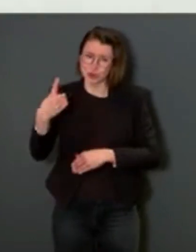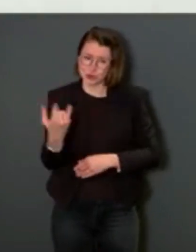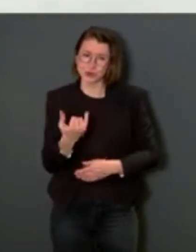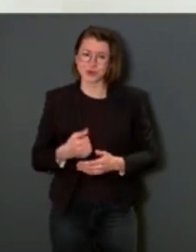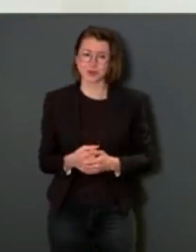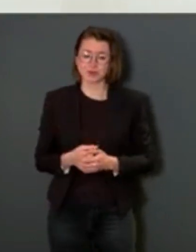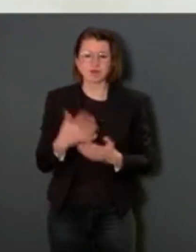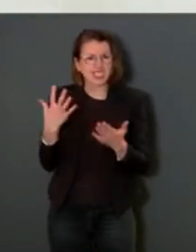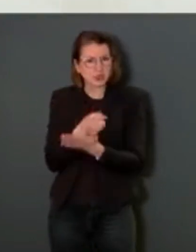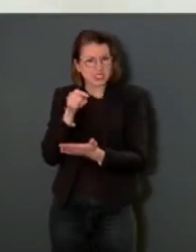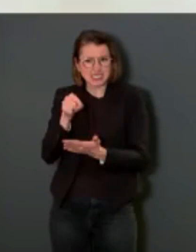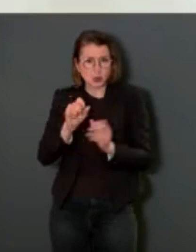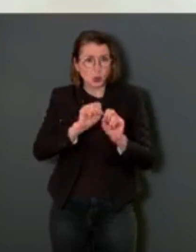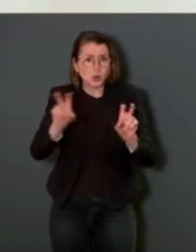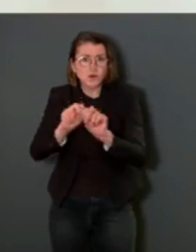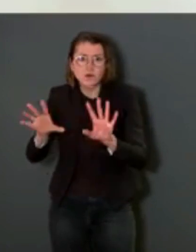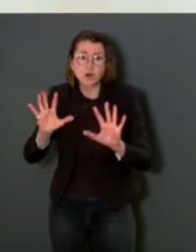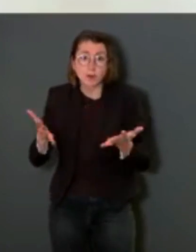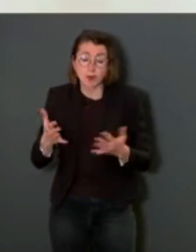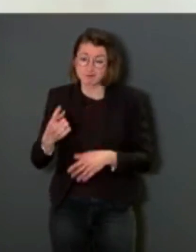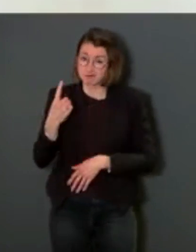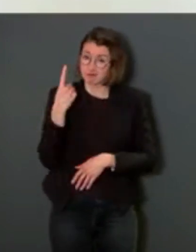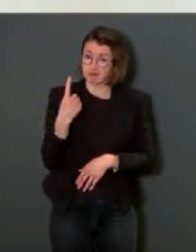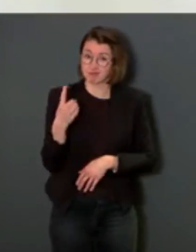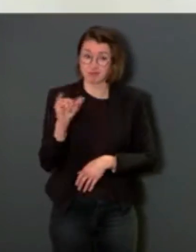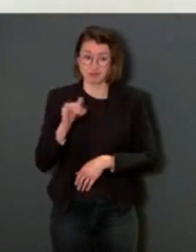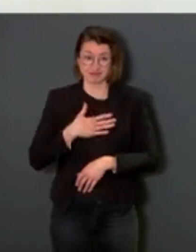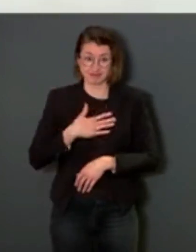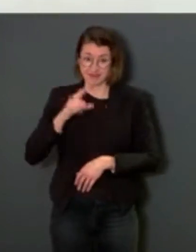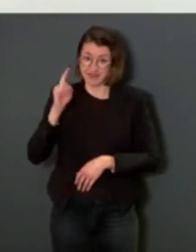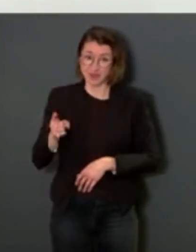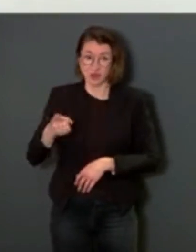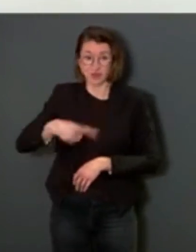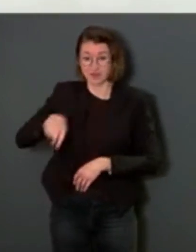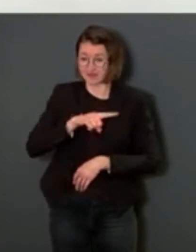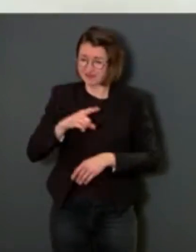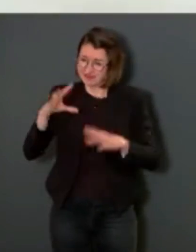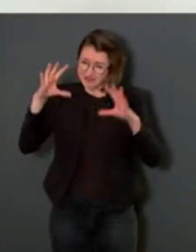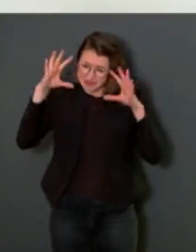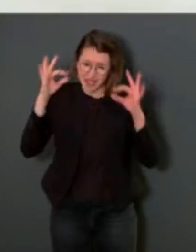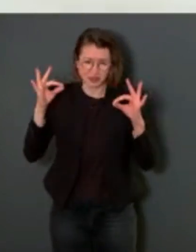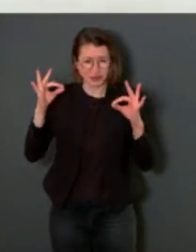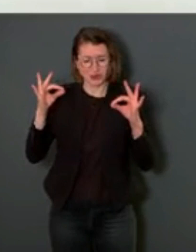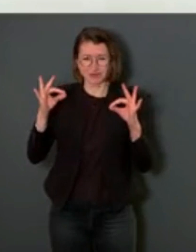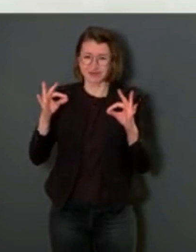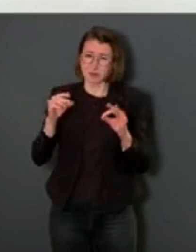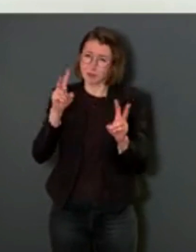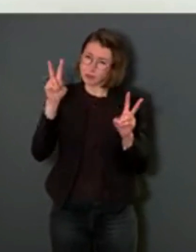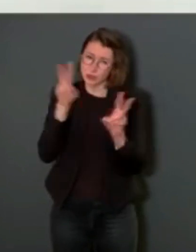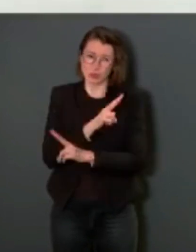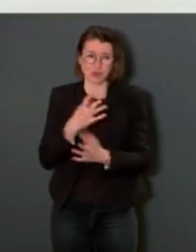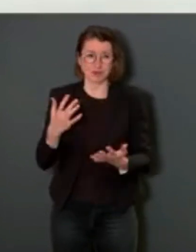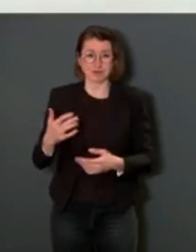Et cette condition, c'est de redoubler la prudence maintenant. Et je vous le demande personnellement, nous demande